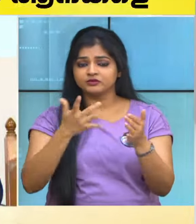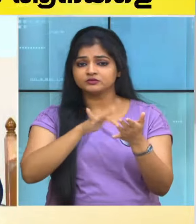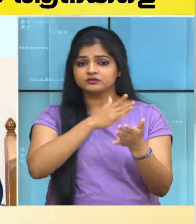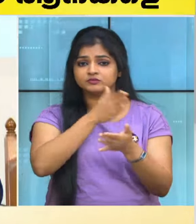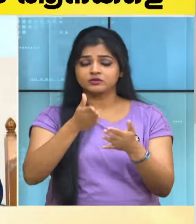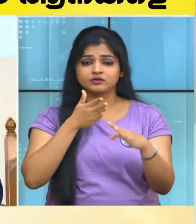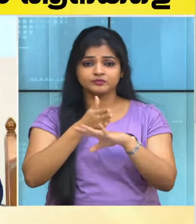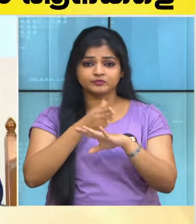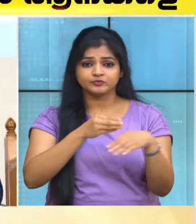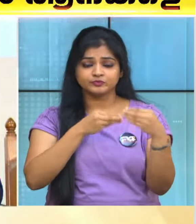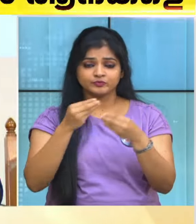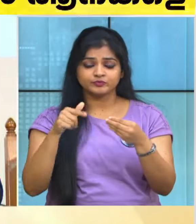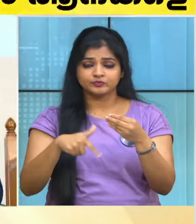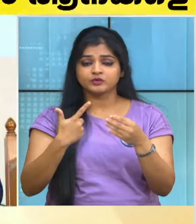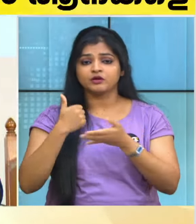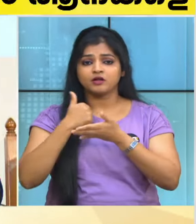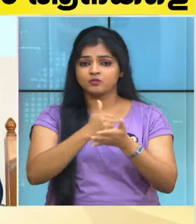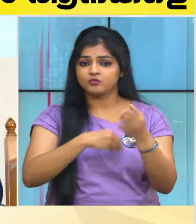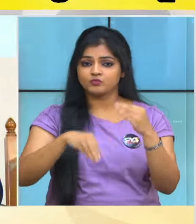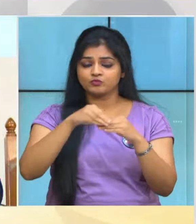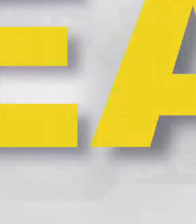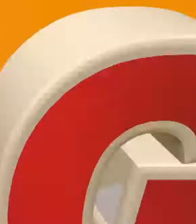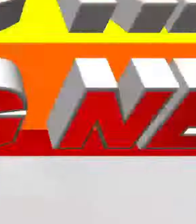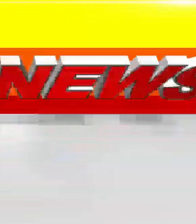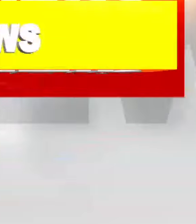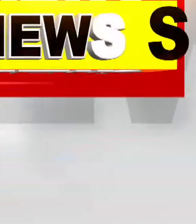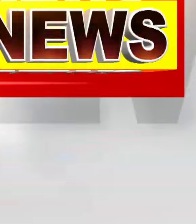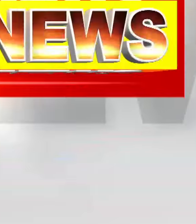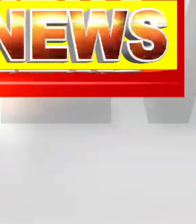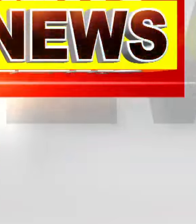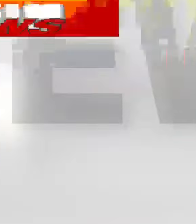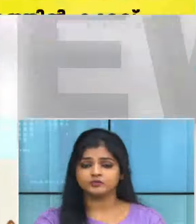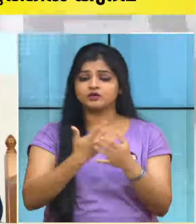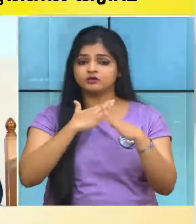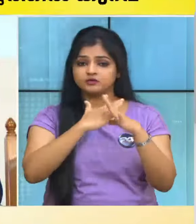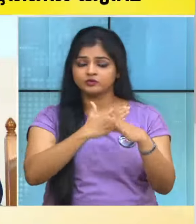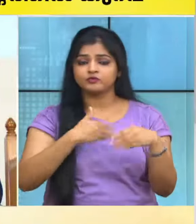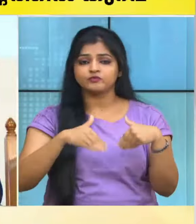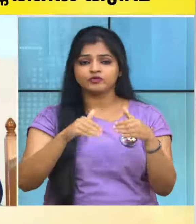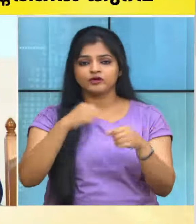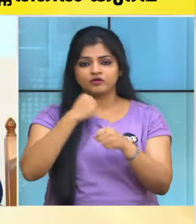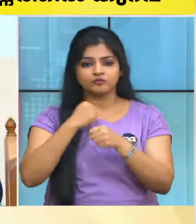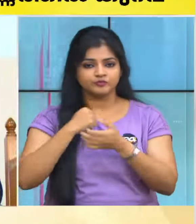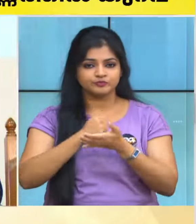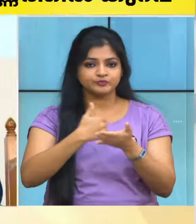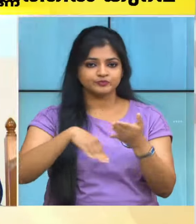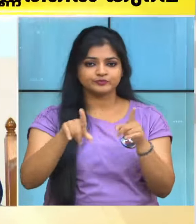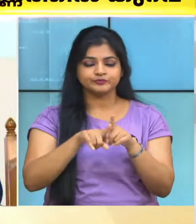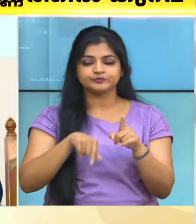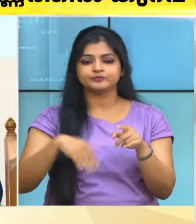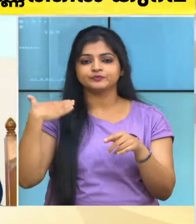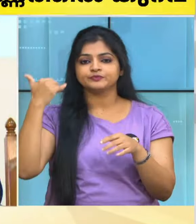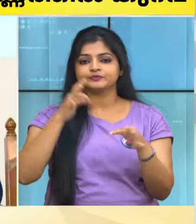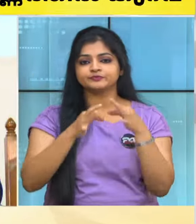നടത്തുന്നതിൽ കൃത്യമായ ഇടപെടൽ സർക്കാർ നടത്തും അതിനുവേണ്ട നടപടികൾ സ്വീകരിക്കും എന്നുള്ള കാര്യവും മന്ത്രി വ്യക്തമാക്കുന്നത് ഷാൻ സാറാണ്